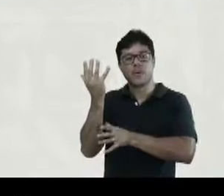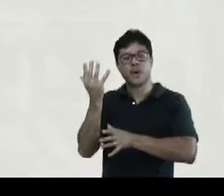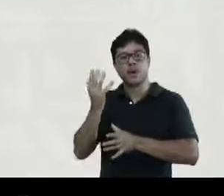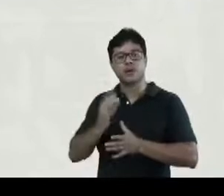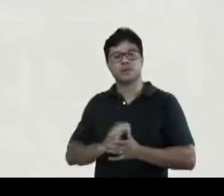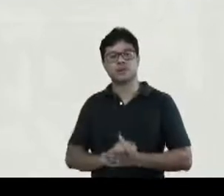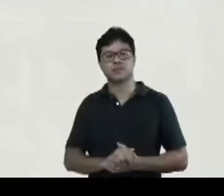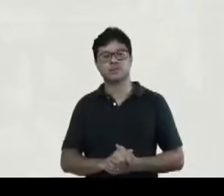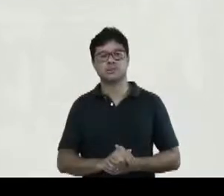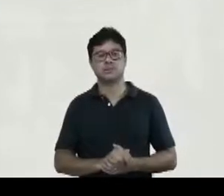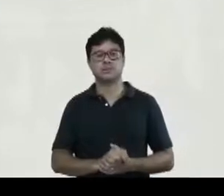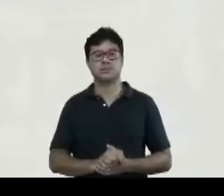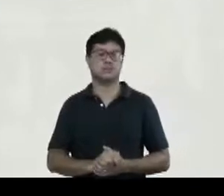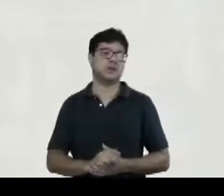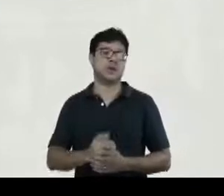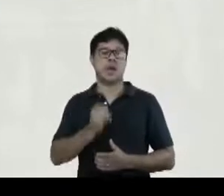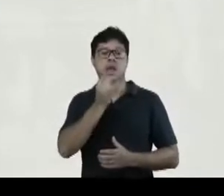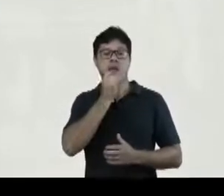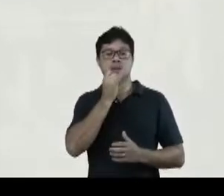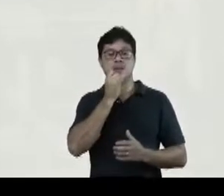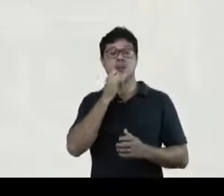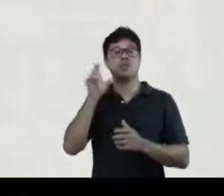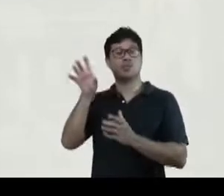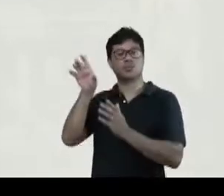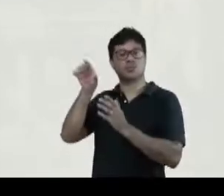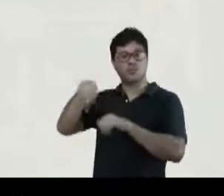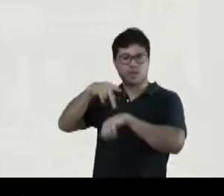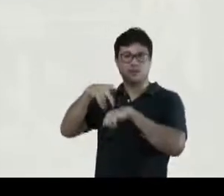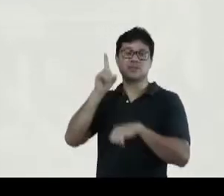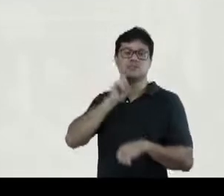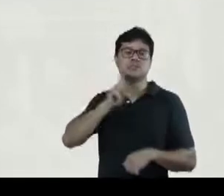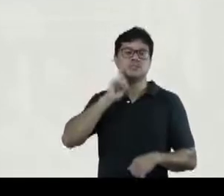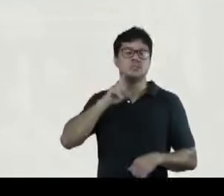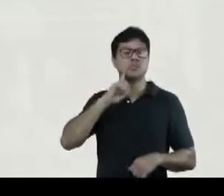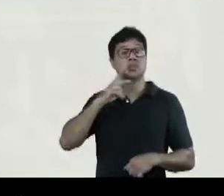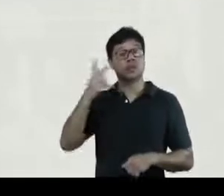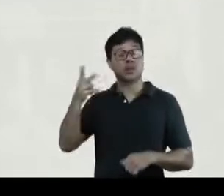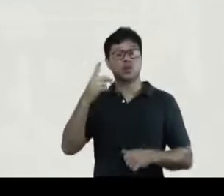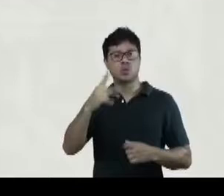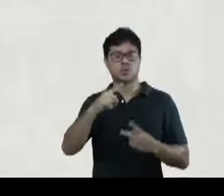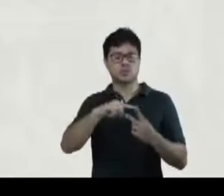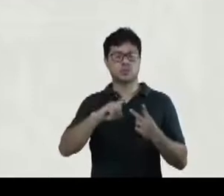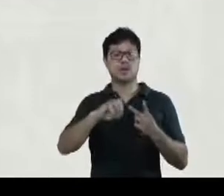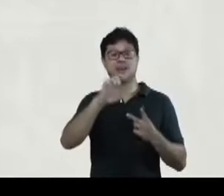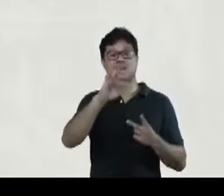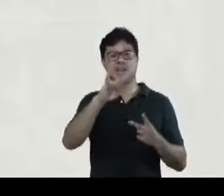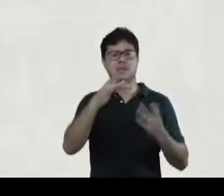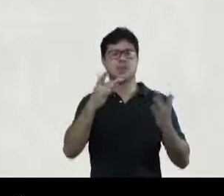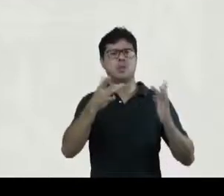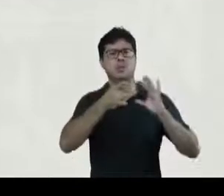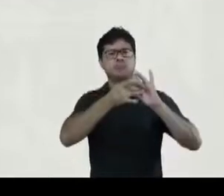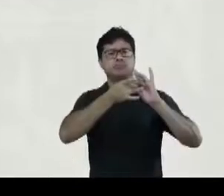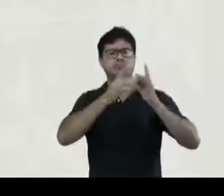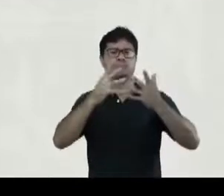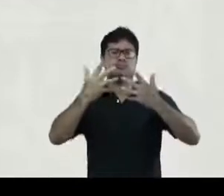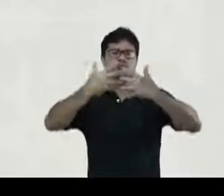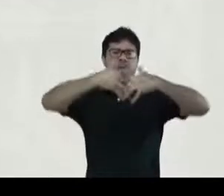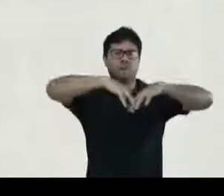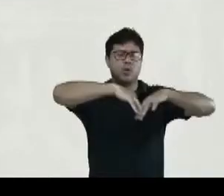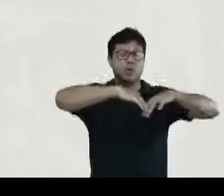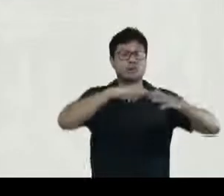die USA mit ihren 2 großen wissenschaftlichen Verbundkatalogen, von denen es heute nur noch den WorldCat